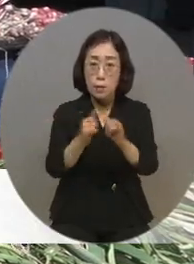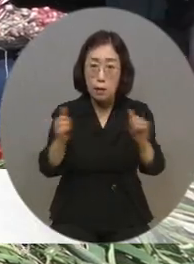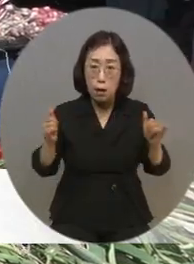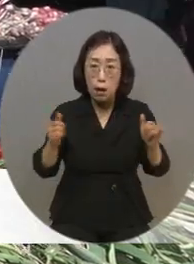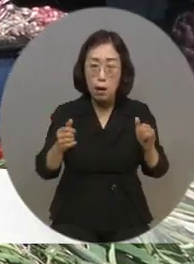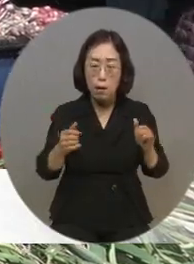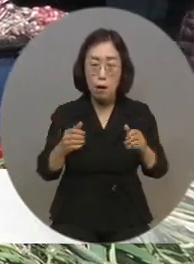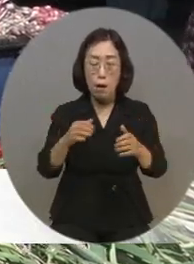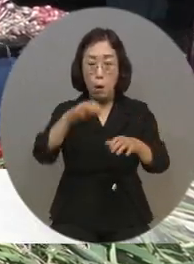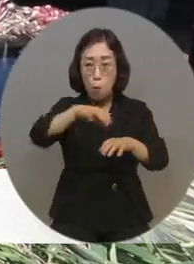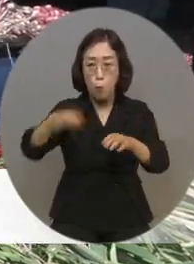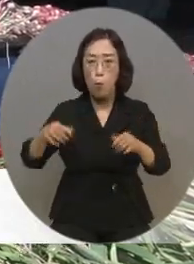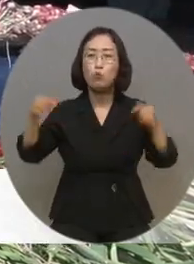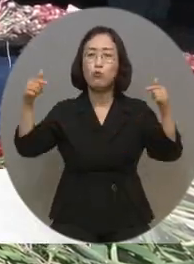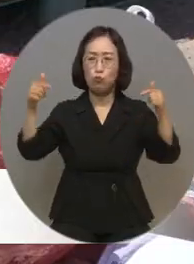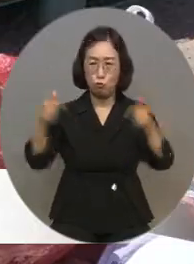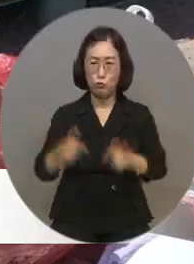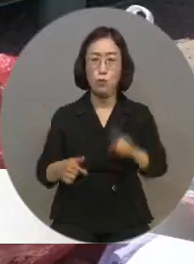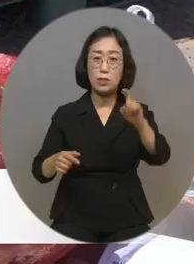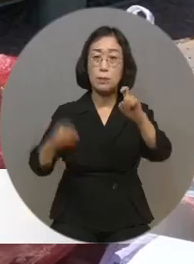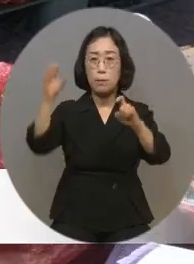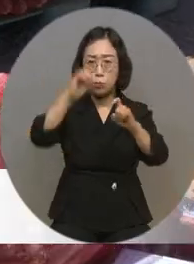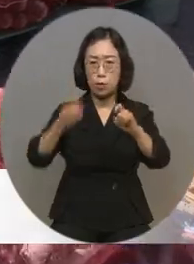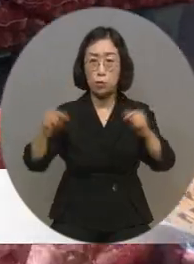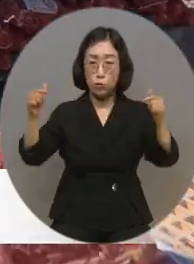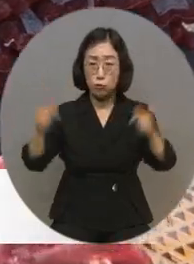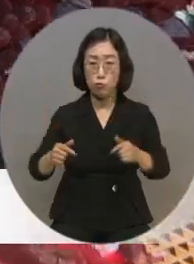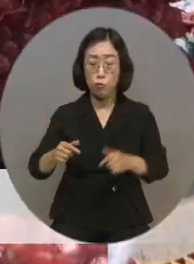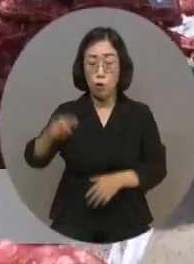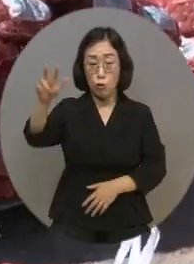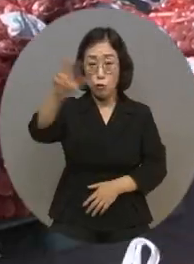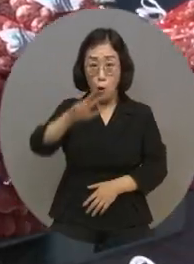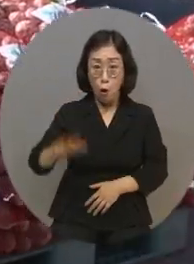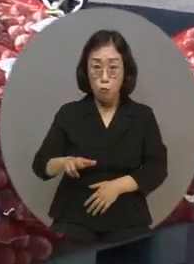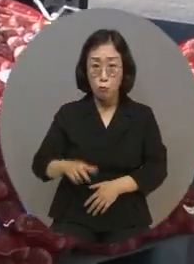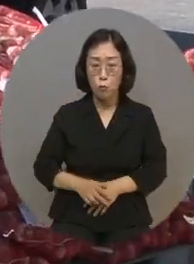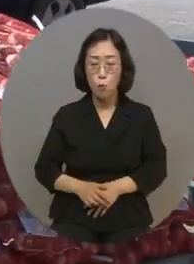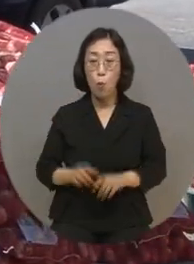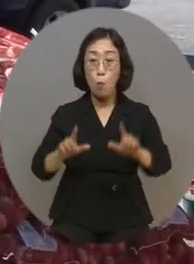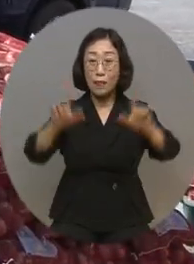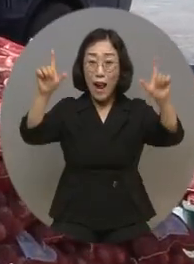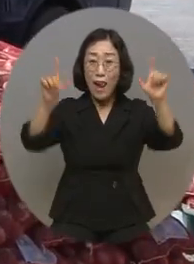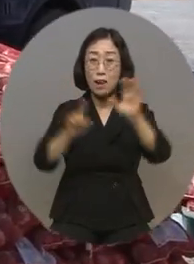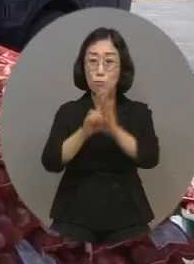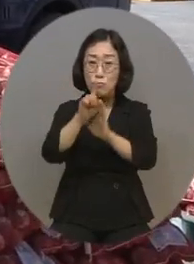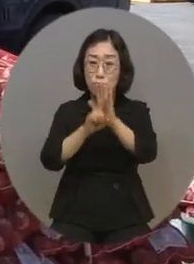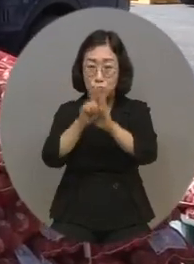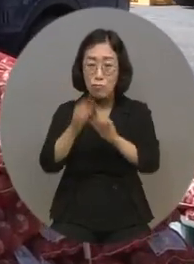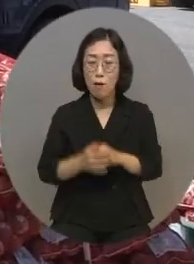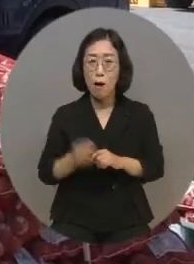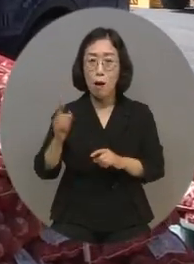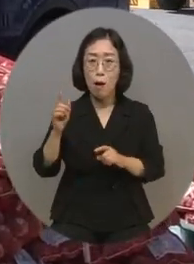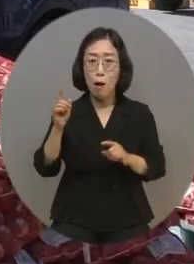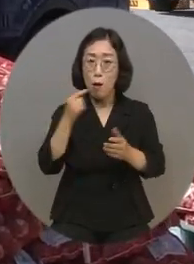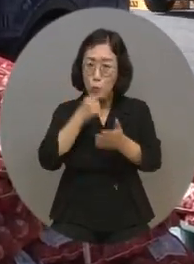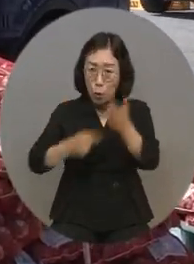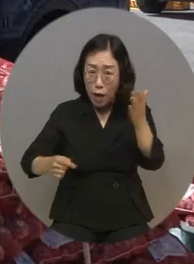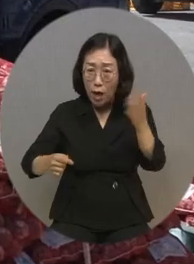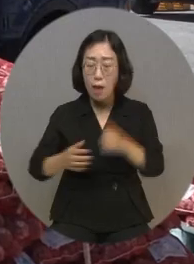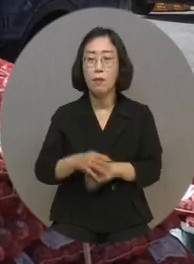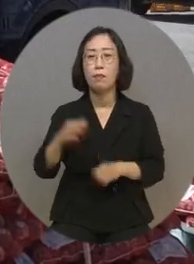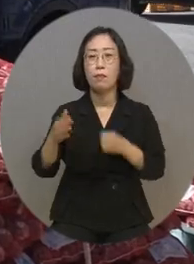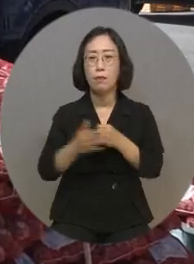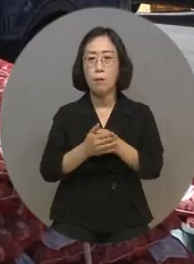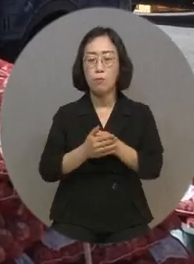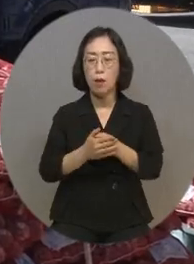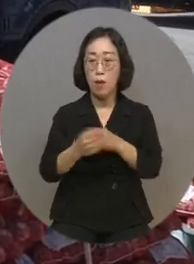면직이 11% 감소한 가운데 올해는 전국적으로 2차 생장 피해 규모가 심각해 생산량은 평년에 비해